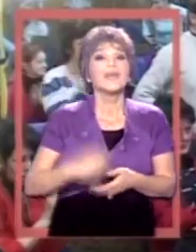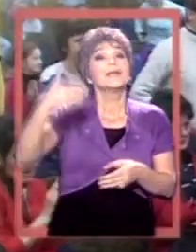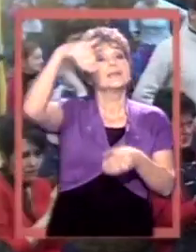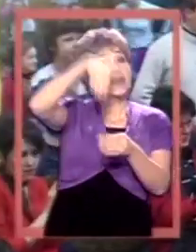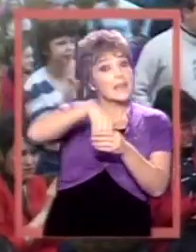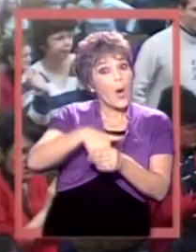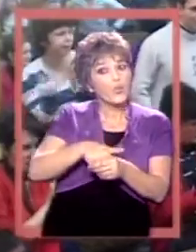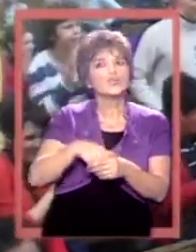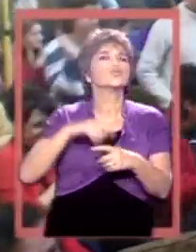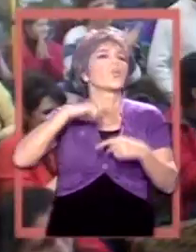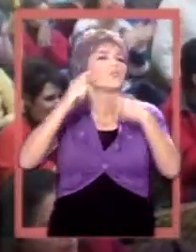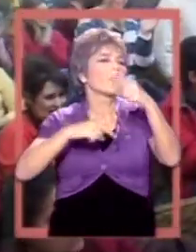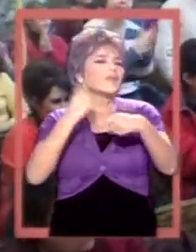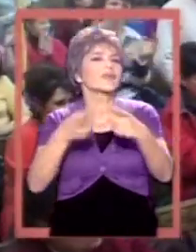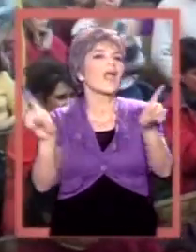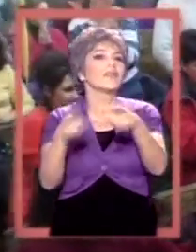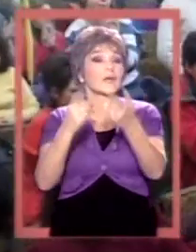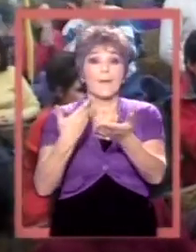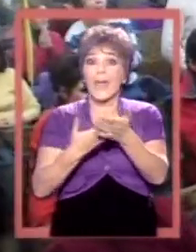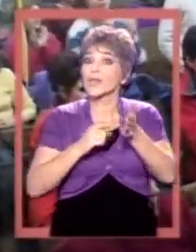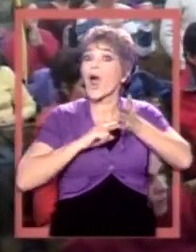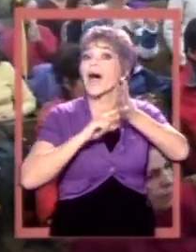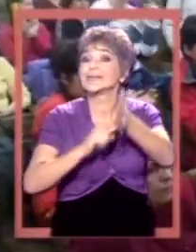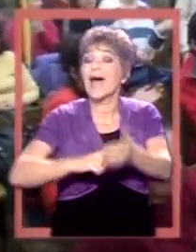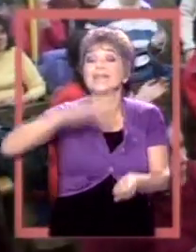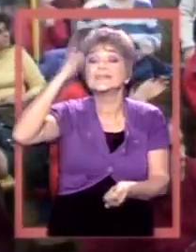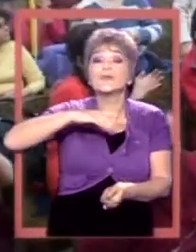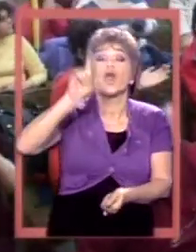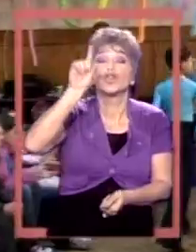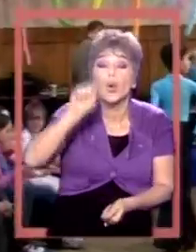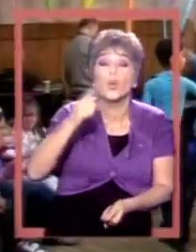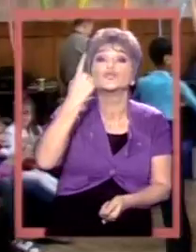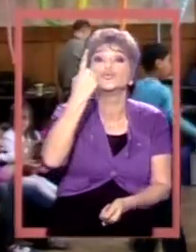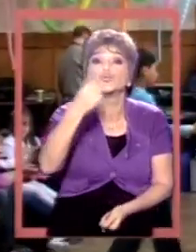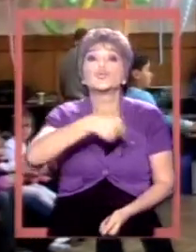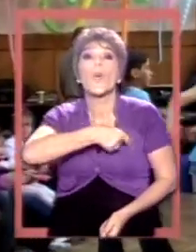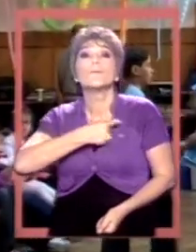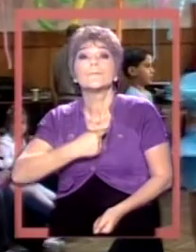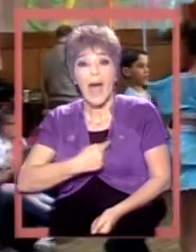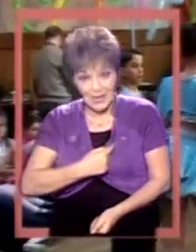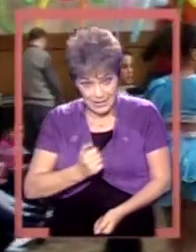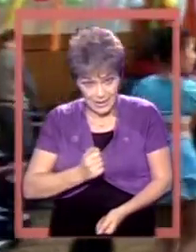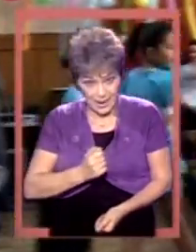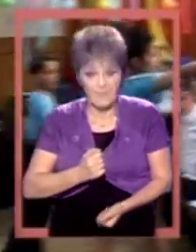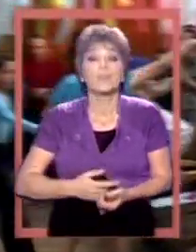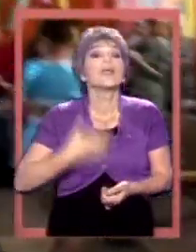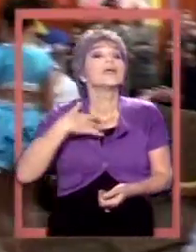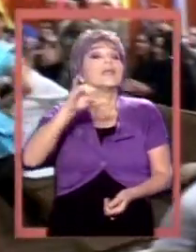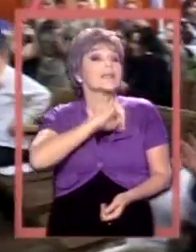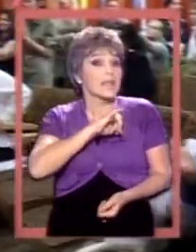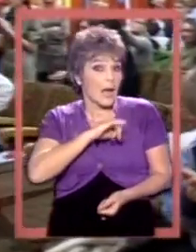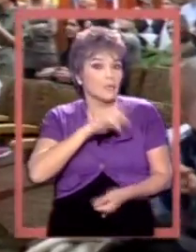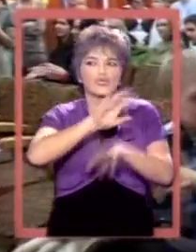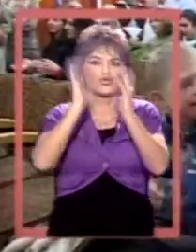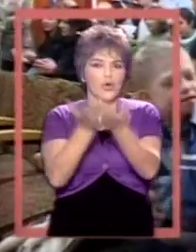în seria mondială de acțiuni pentru evidențierea zilei de 21 martie. Scopul acestor